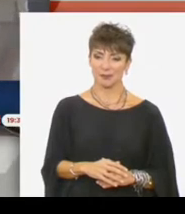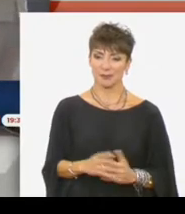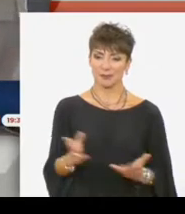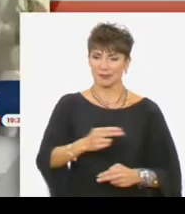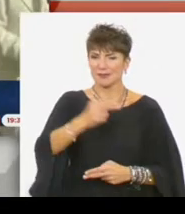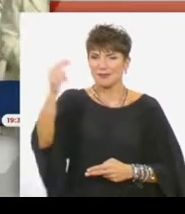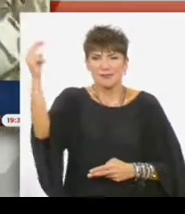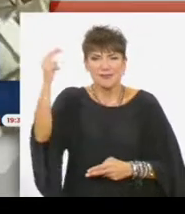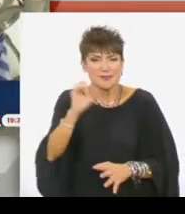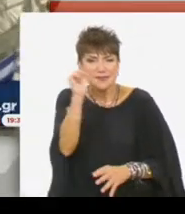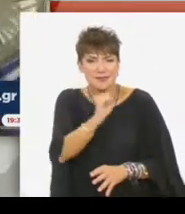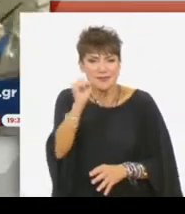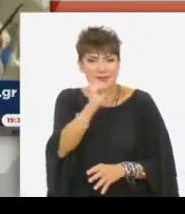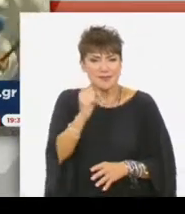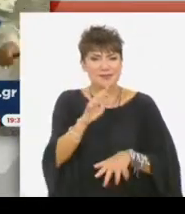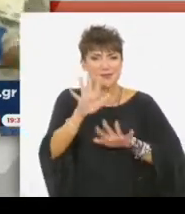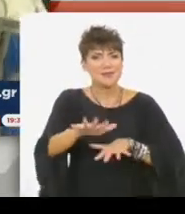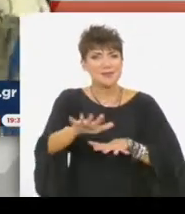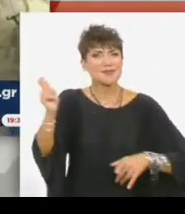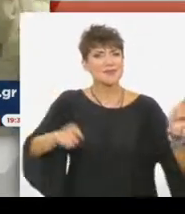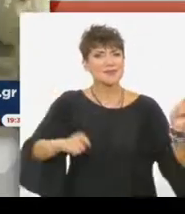Πασίγνωστα τραγούδια.